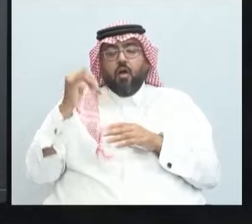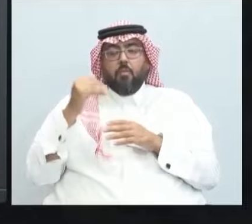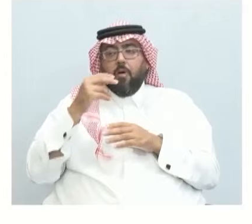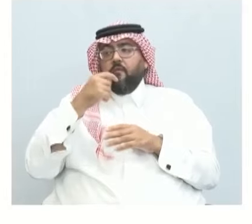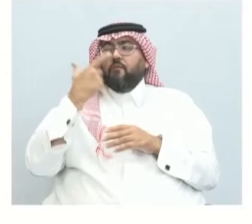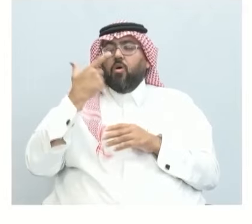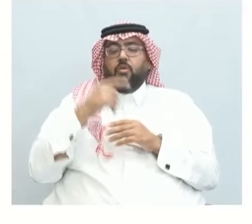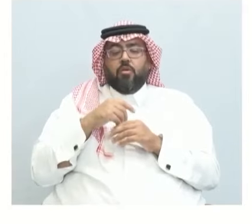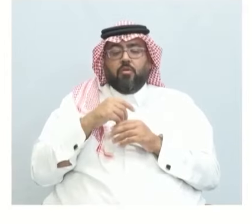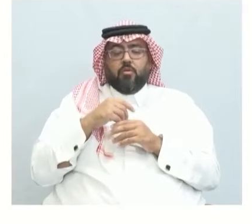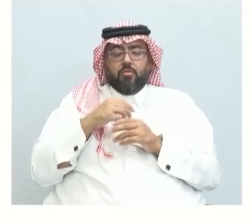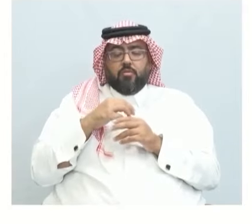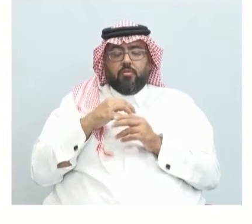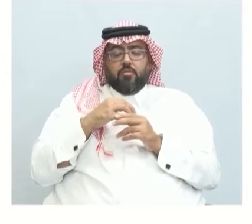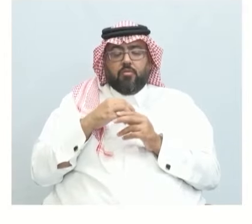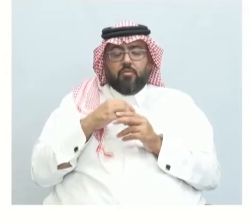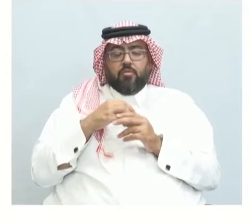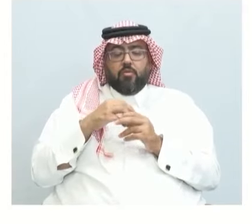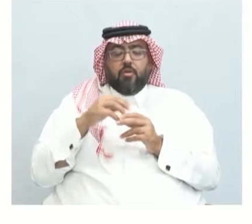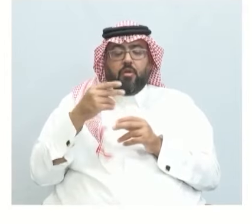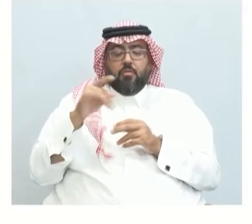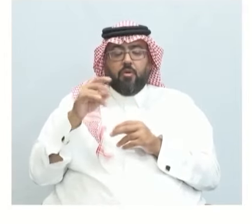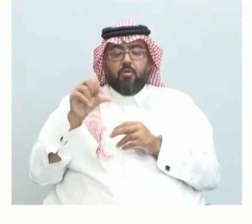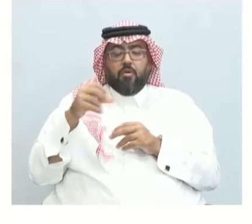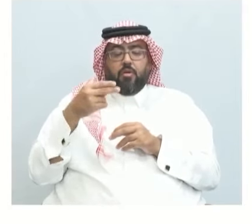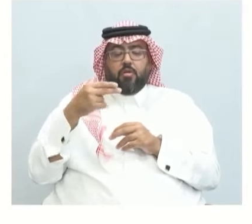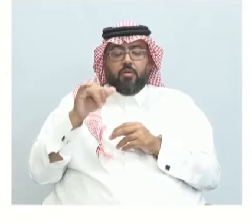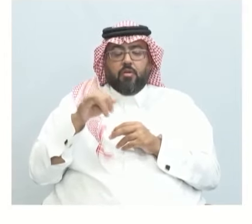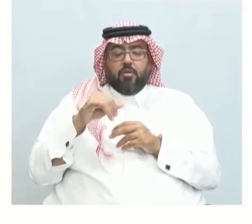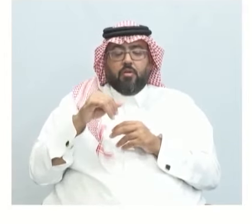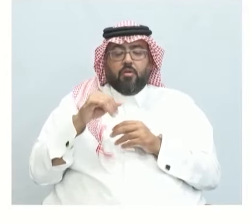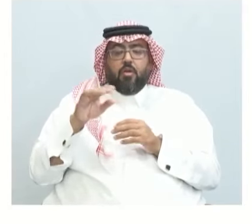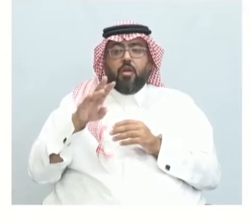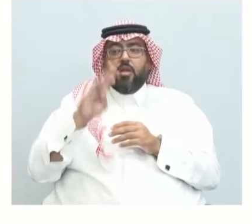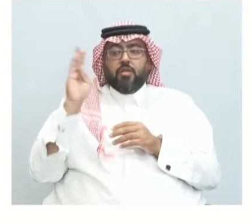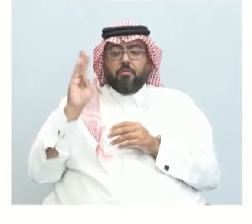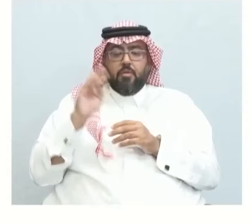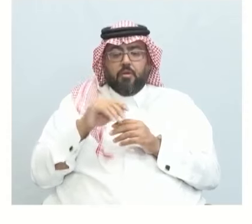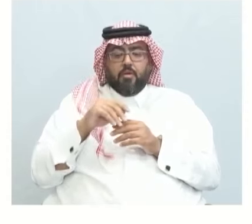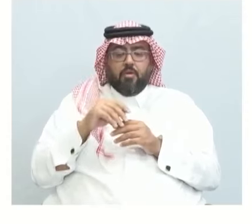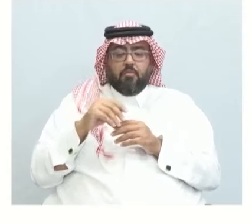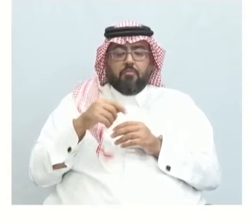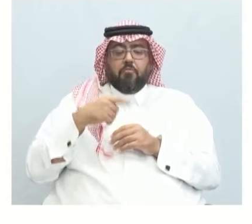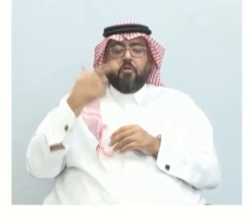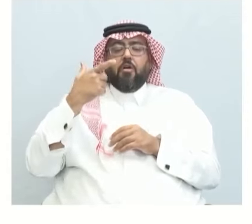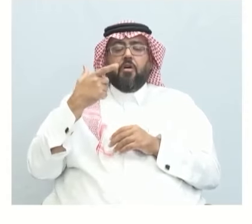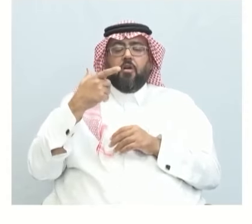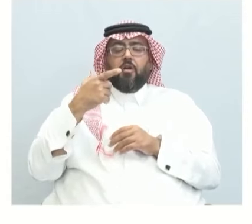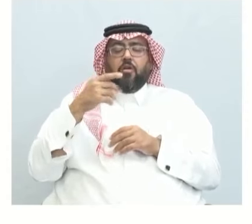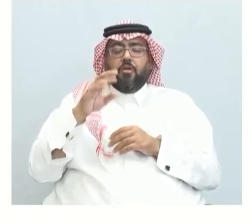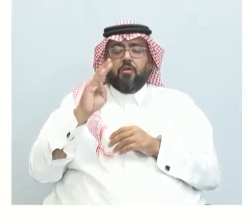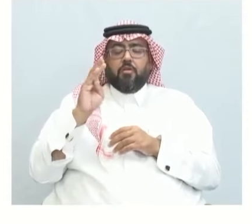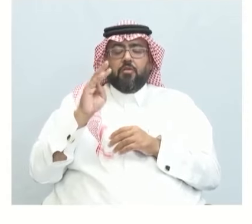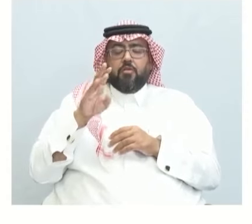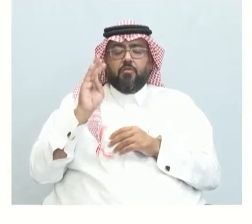يتفاخرون يتفاخرون بها ونقول هنا الاباء والعزه والفخر بالانساب بالنسب وكذلك الكرم والنجده والعفه والنصح